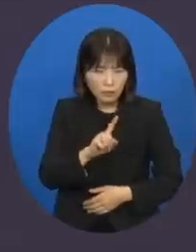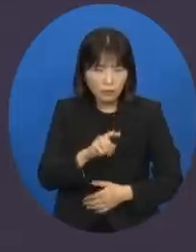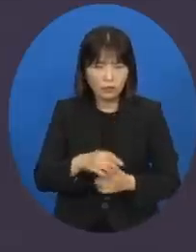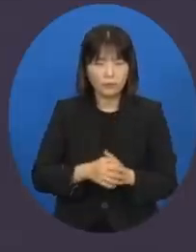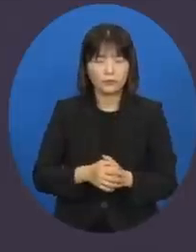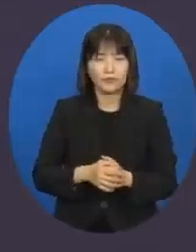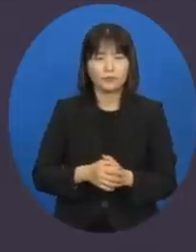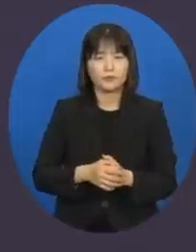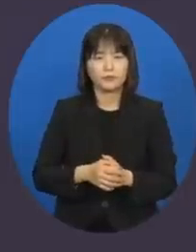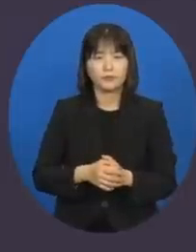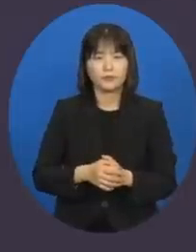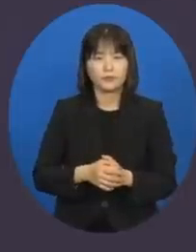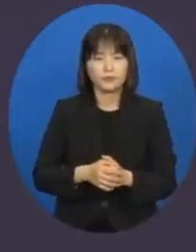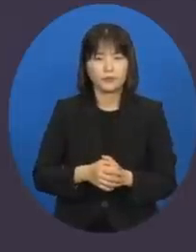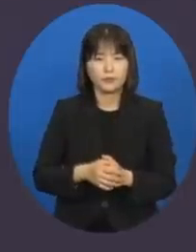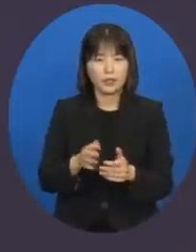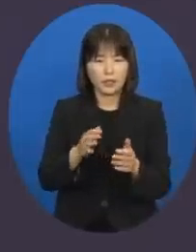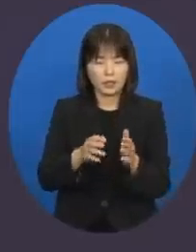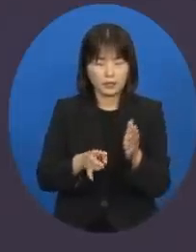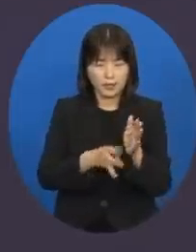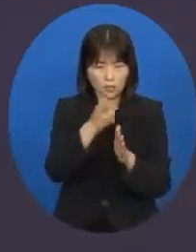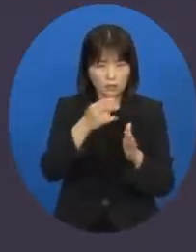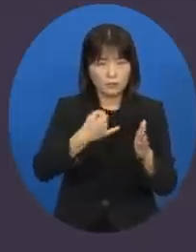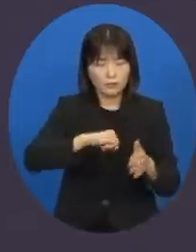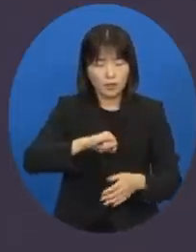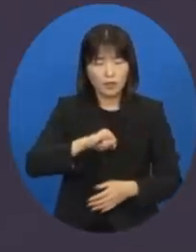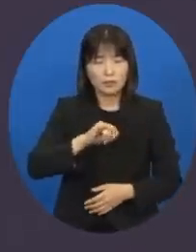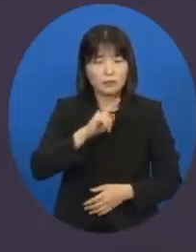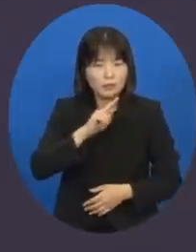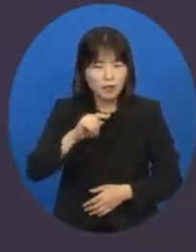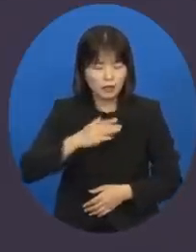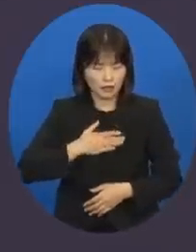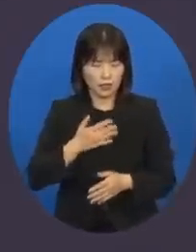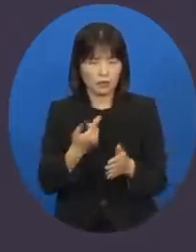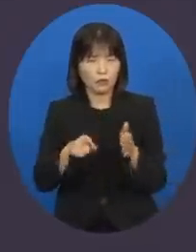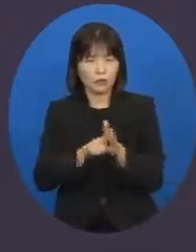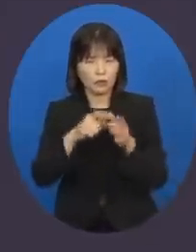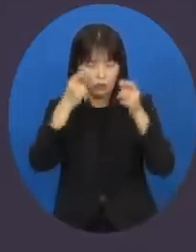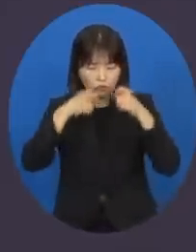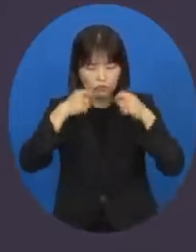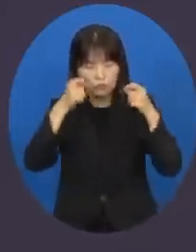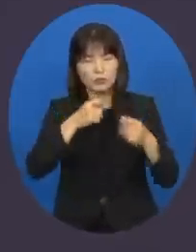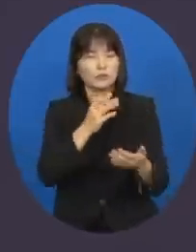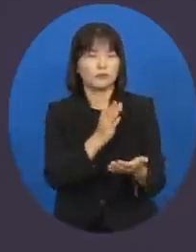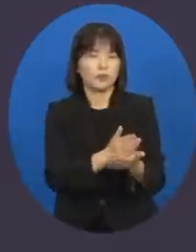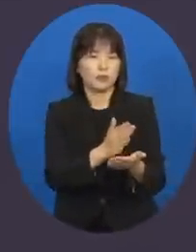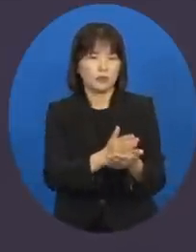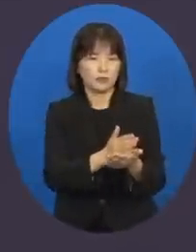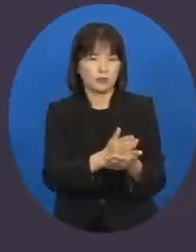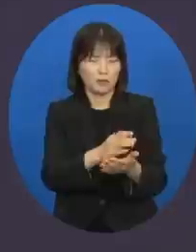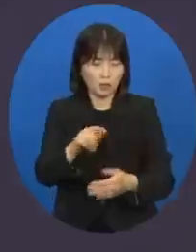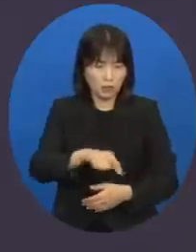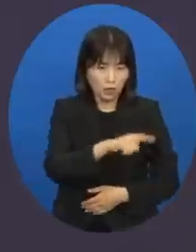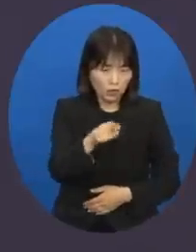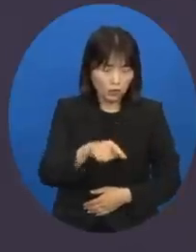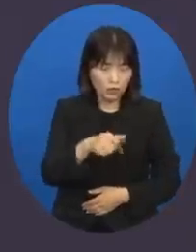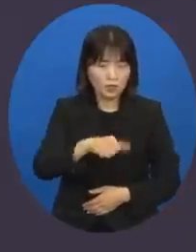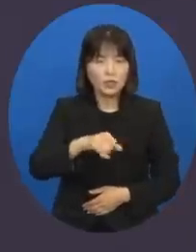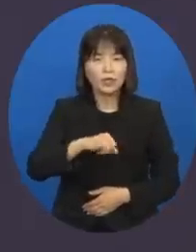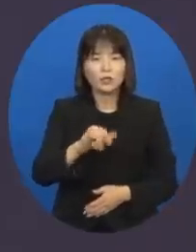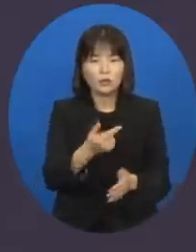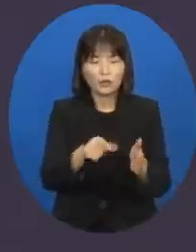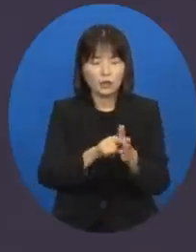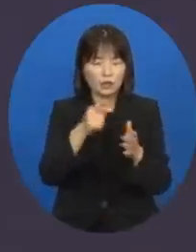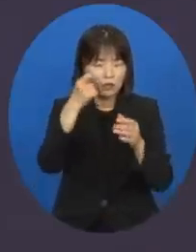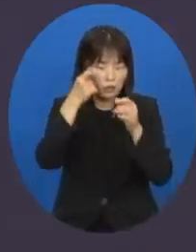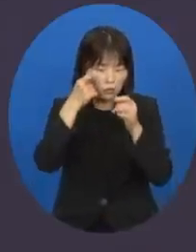그들을 향하여 이르시되 예루살렘의 딸들아 나를 위해 울지 말아라. 너희와 너희 자녀를 위하여